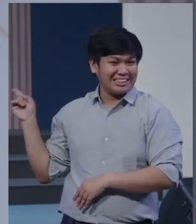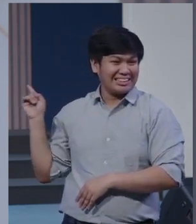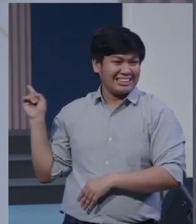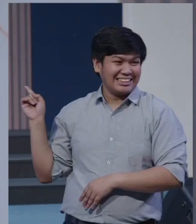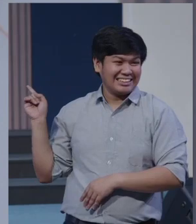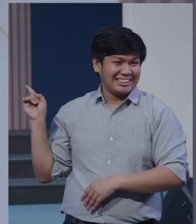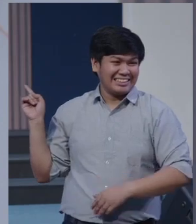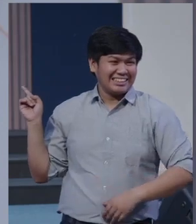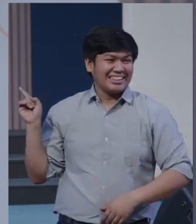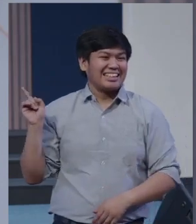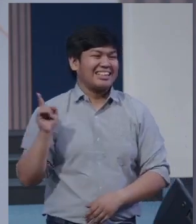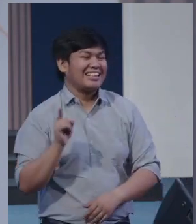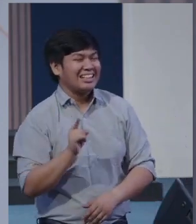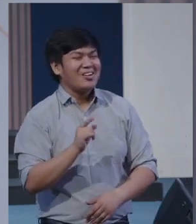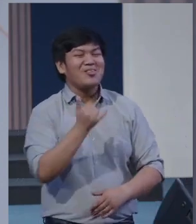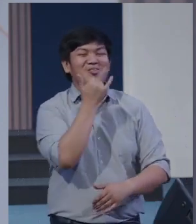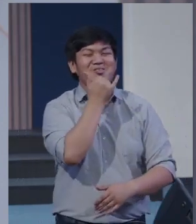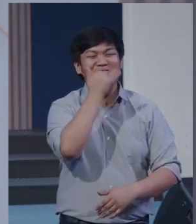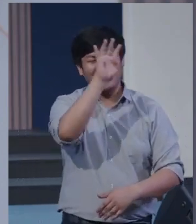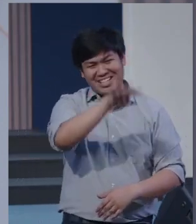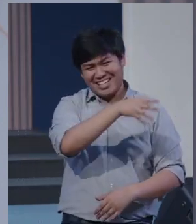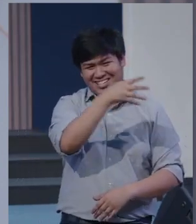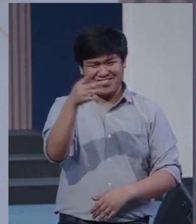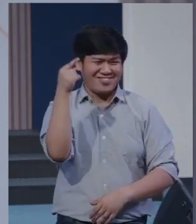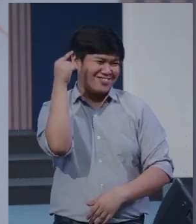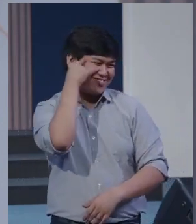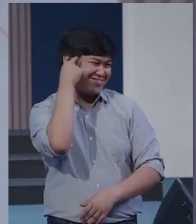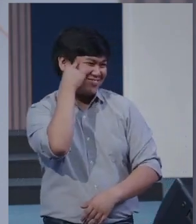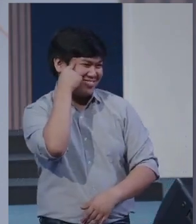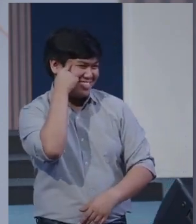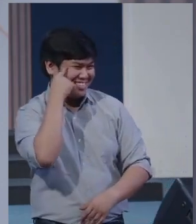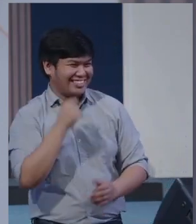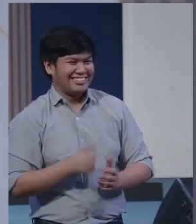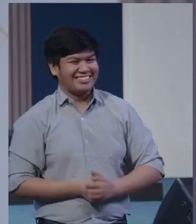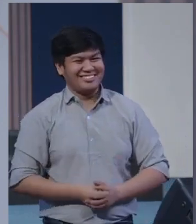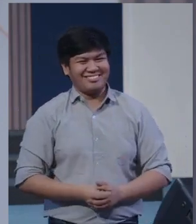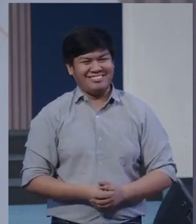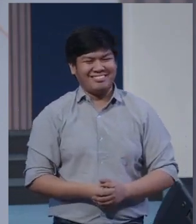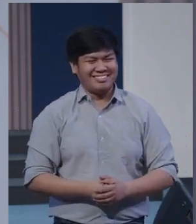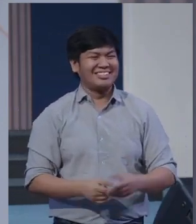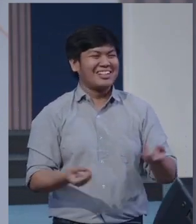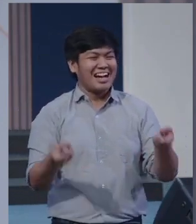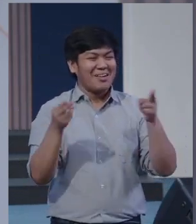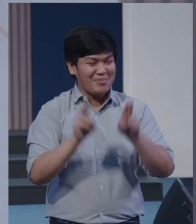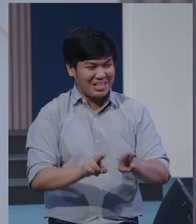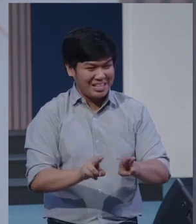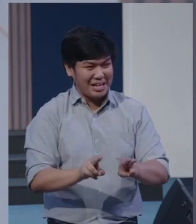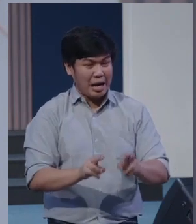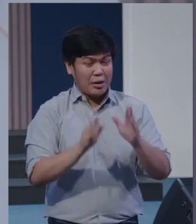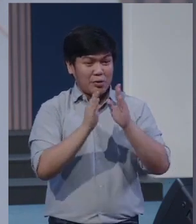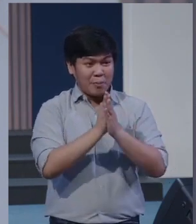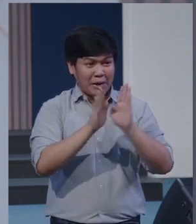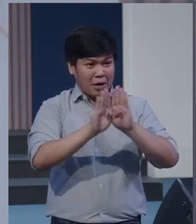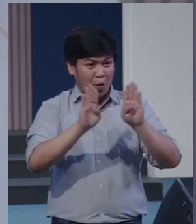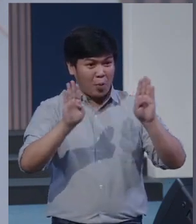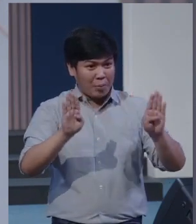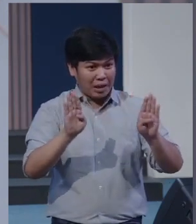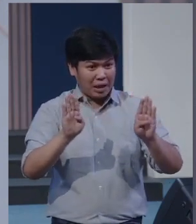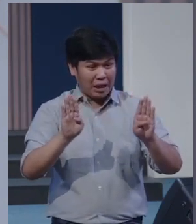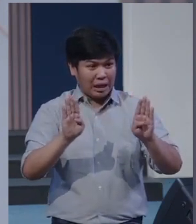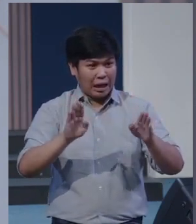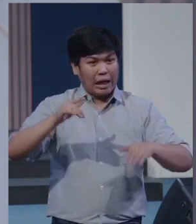ako so ang opening prayer nangyari sa gitna ng programa dahil ako po ay